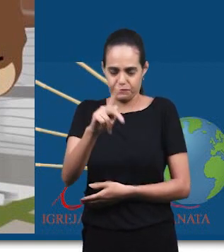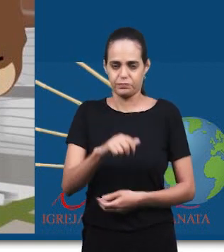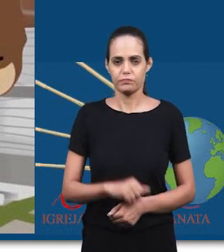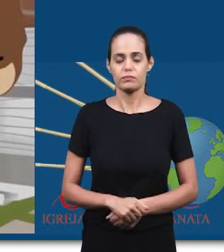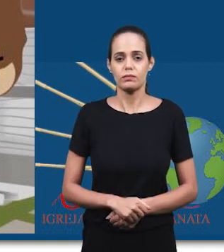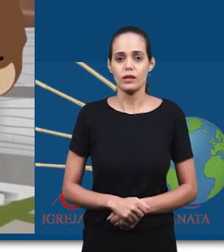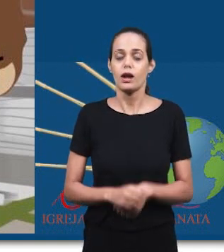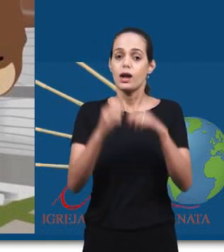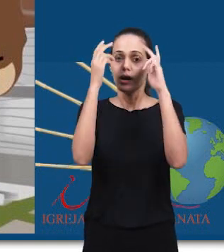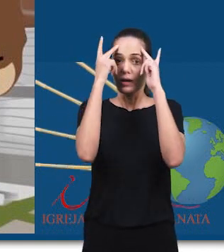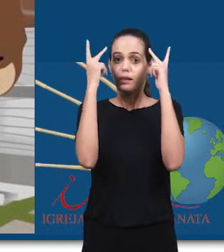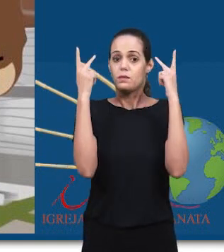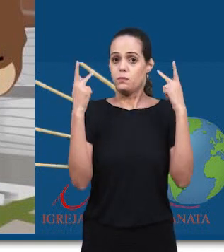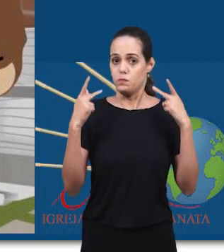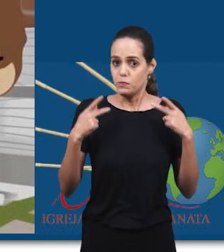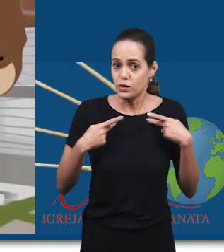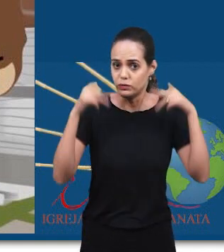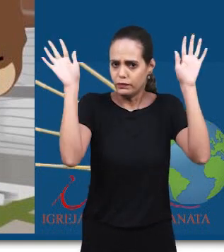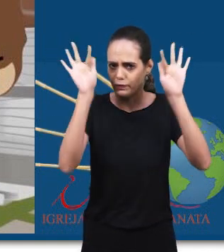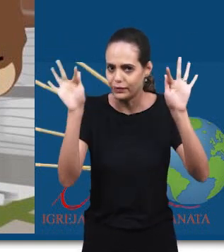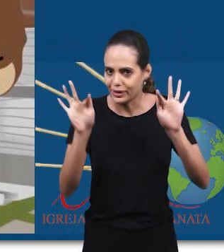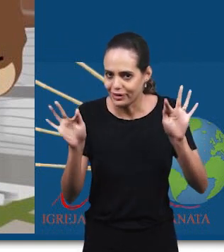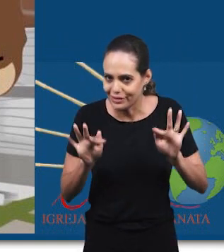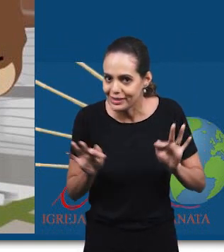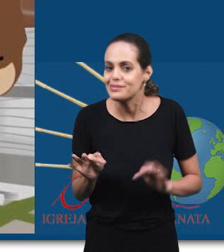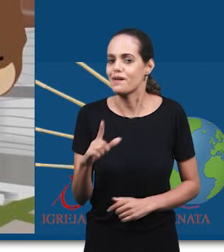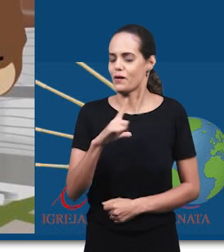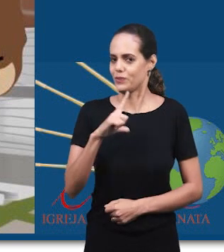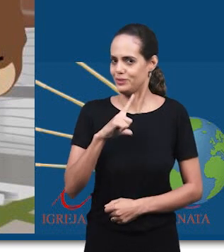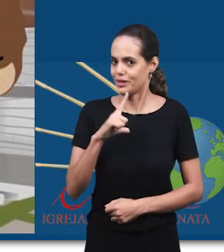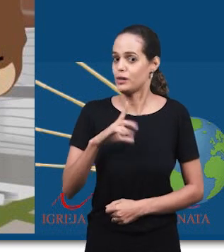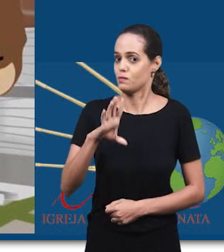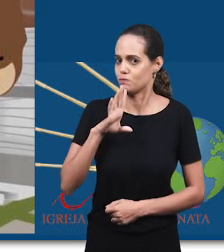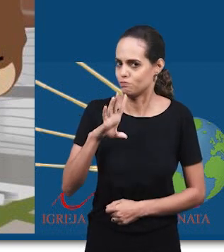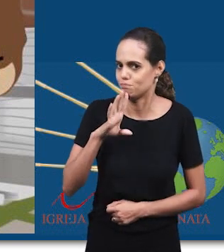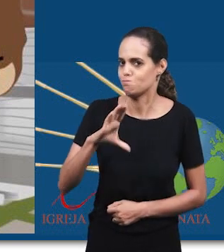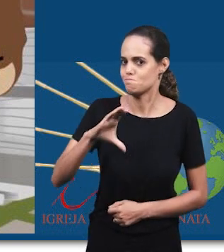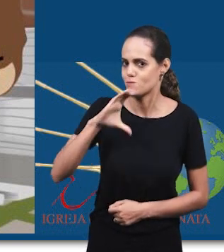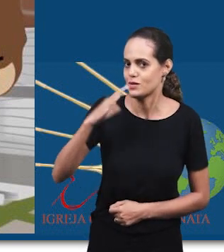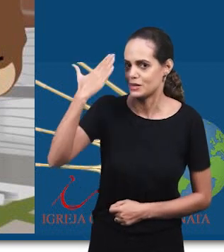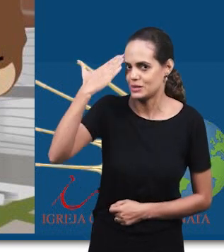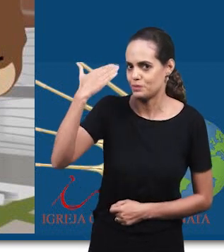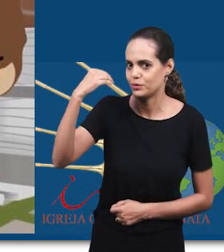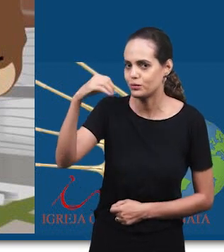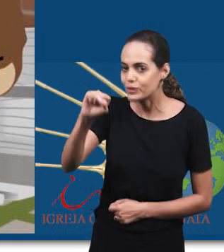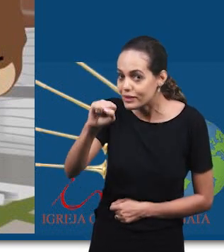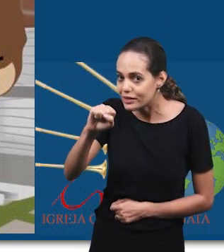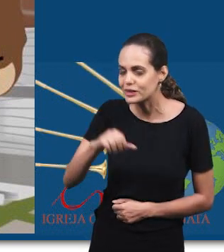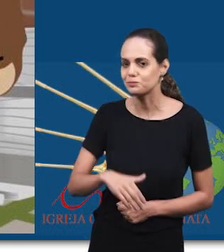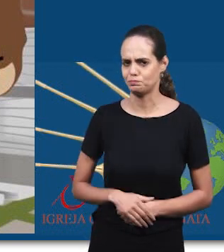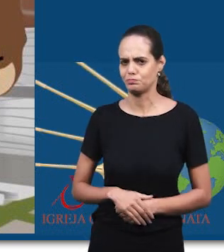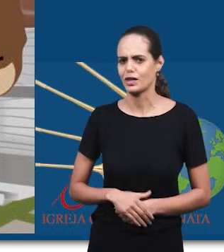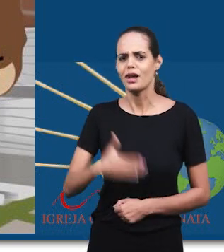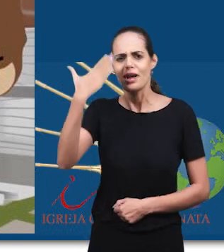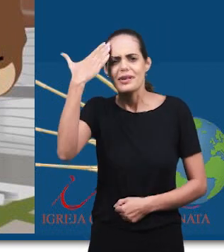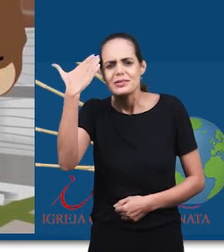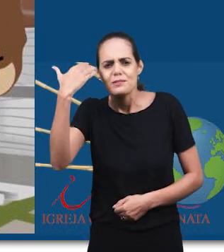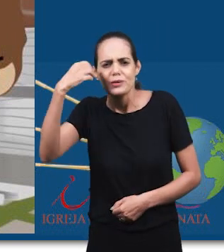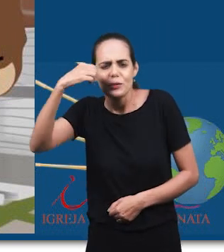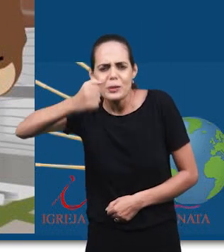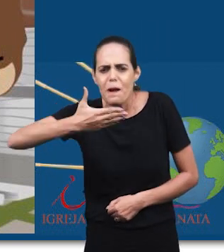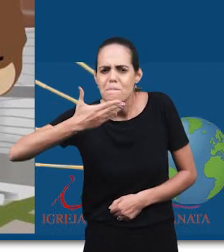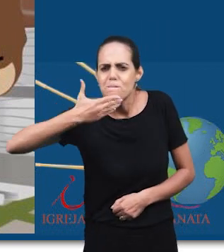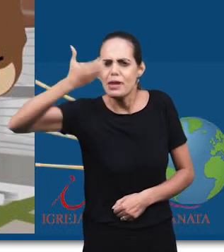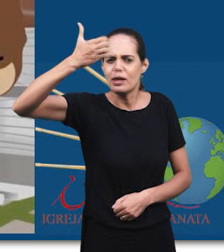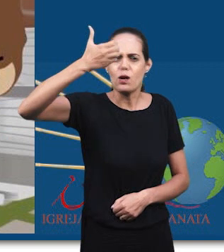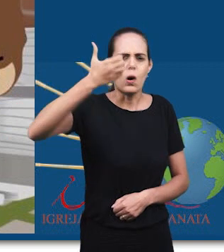et joyeux, c'est celui qui a la connaissance et la sagesse. Et même qu'il améliore la sagesse, qu'il est